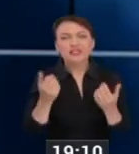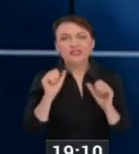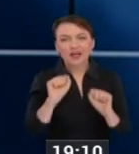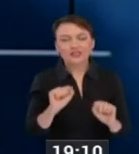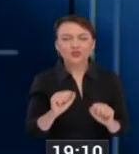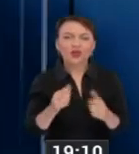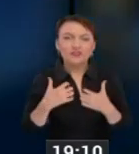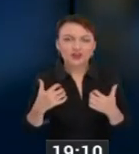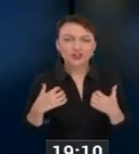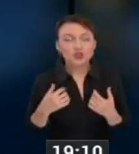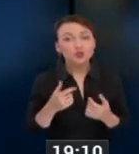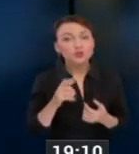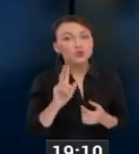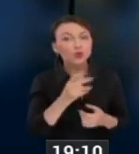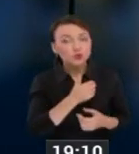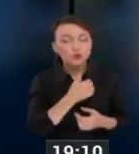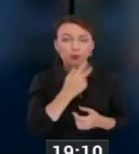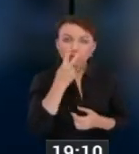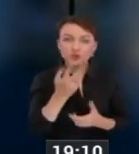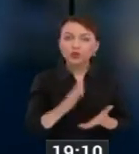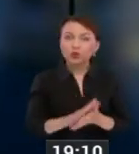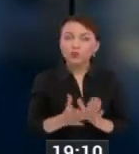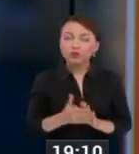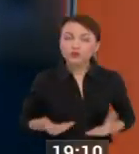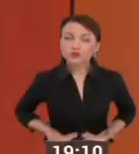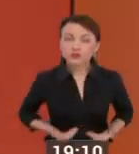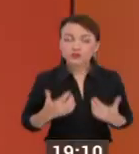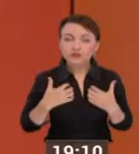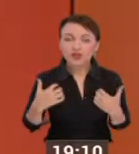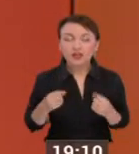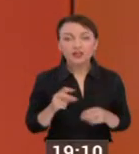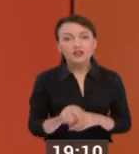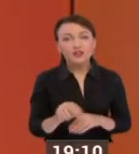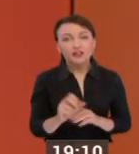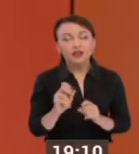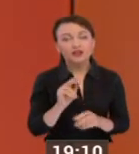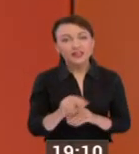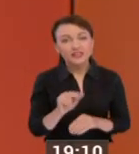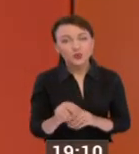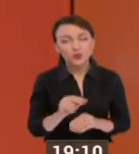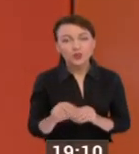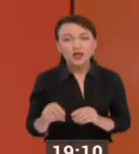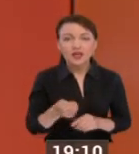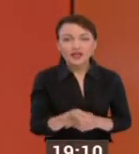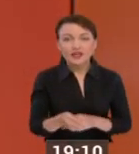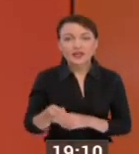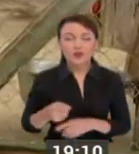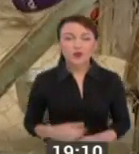в яких умовах живуть чотирилапі, як за ними доглядають і навіть як дресирують кінологи. Ольга Киселевич бачила.